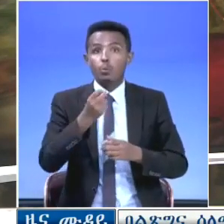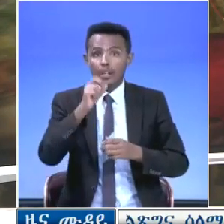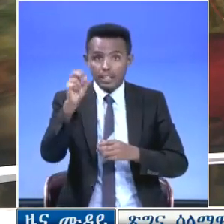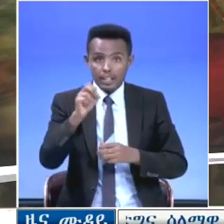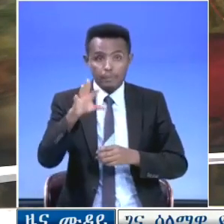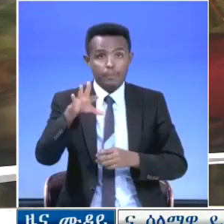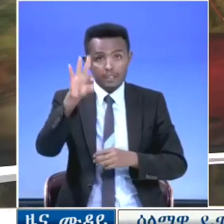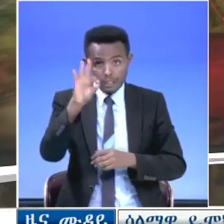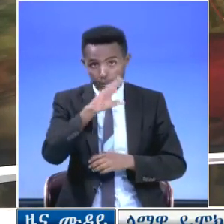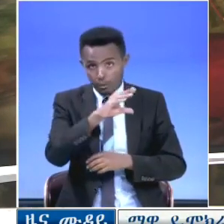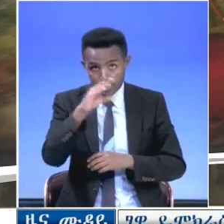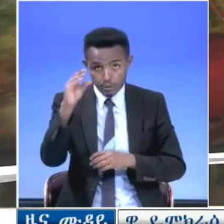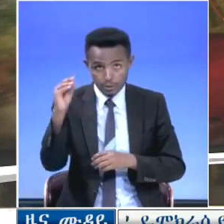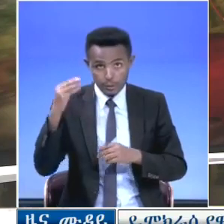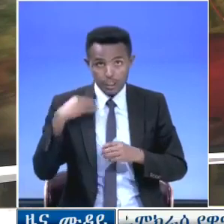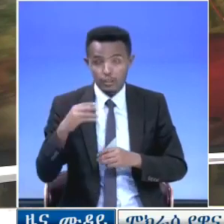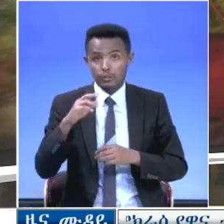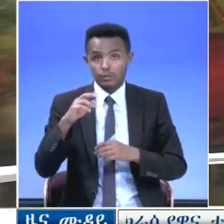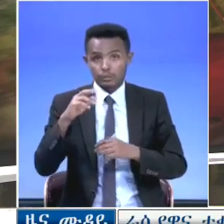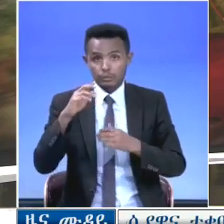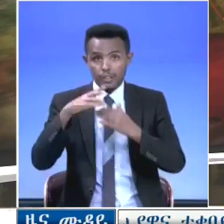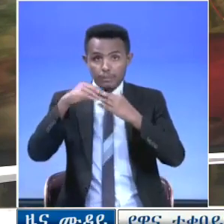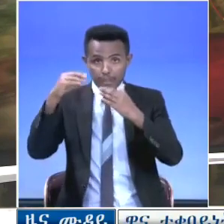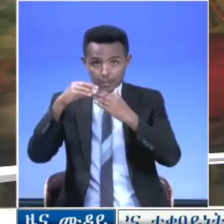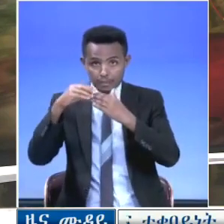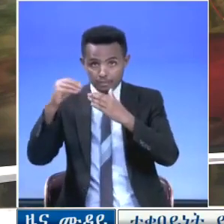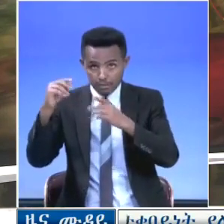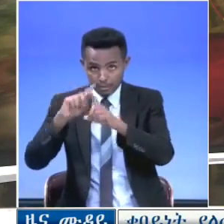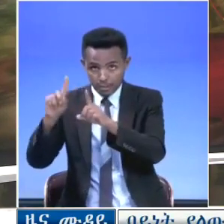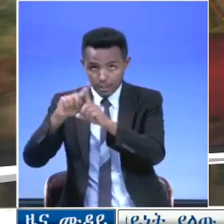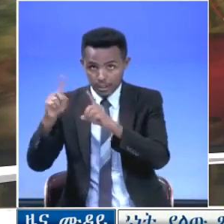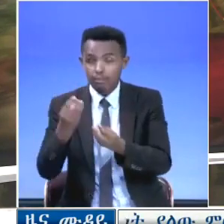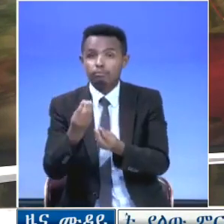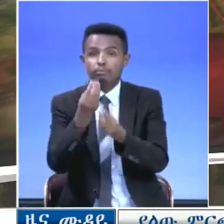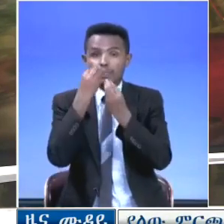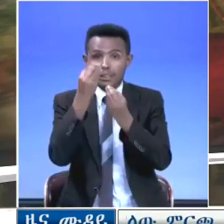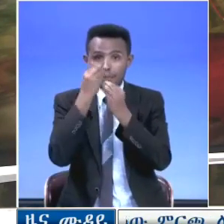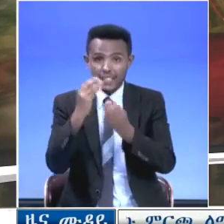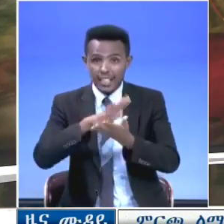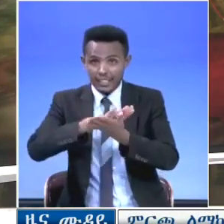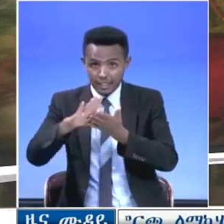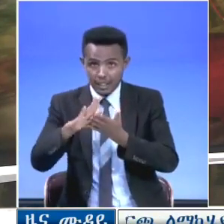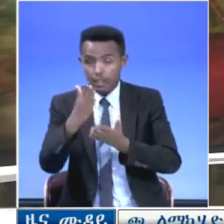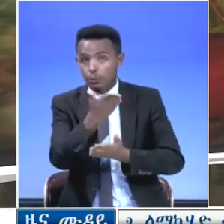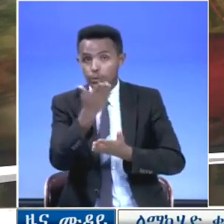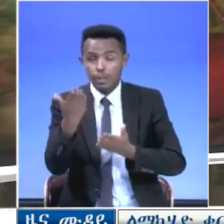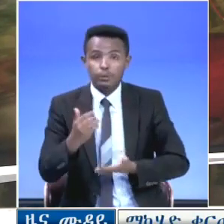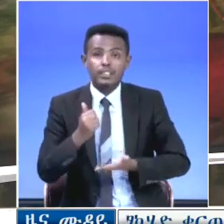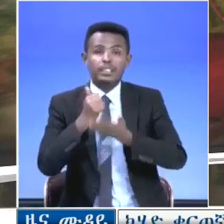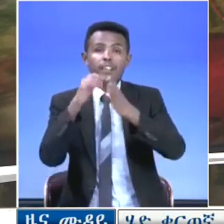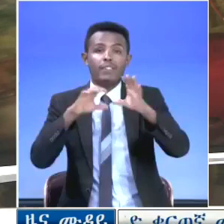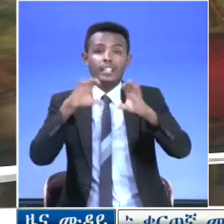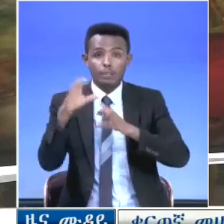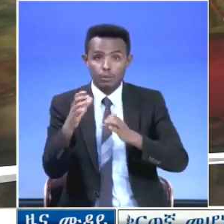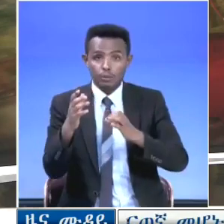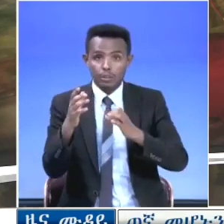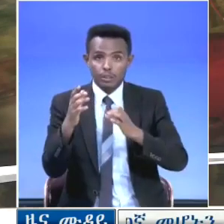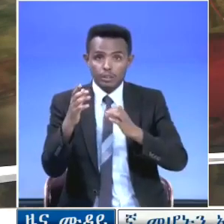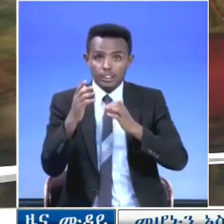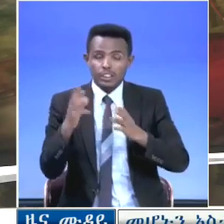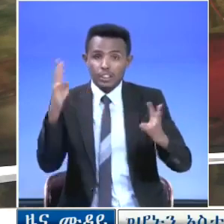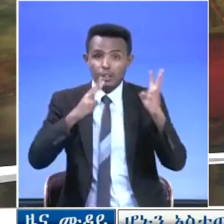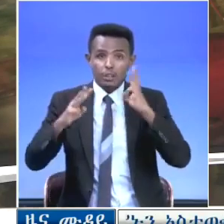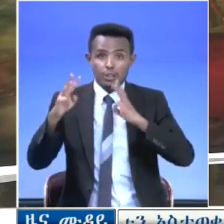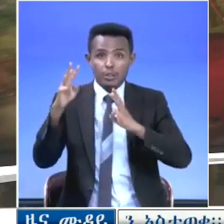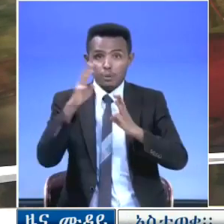ከ2.3 ሚሊዮን ብር በላይ ግምት ያለው የምግብና የንጽህና መጠበቂያ ቁሳቁስ ድጋፍ አደረጉ። ችግሩ ዘለቀታዊ መፍትሄ